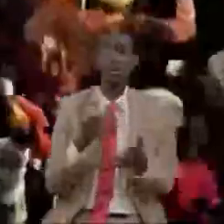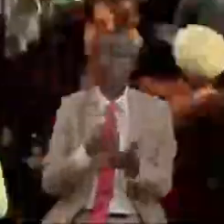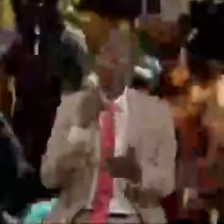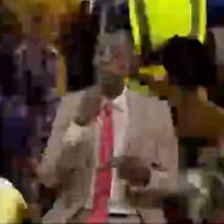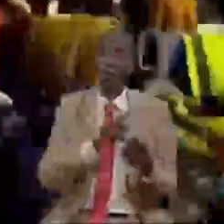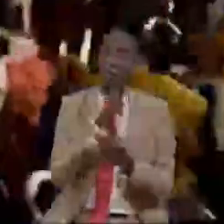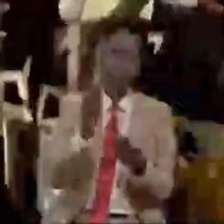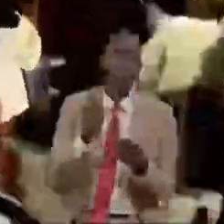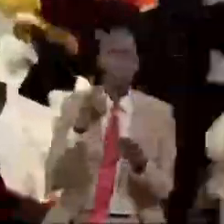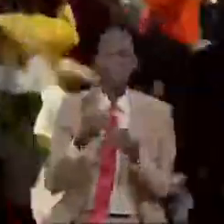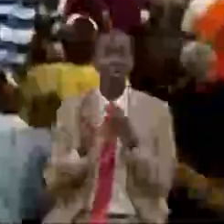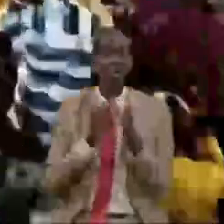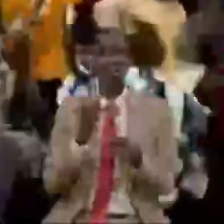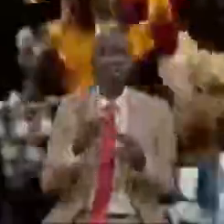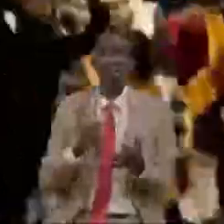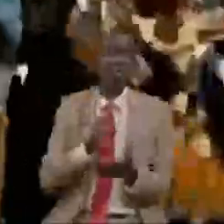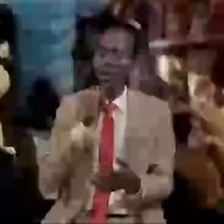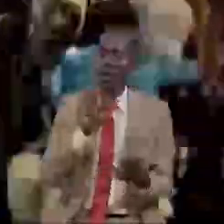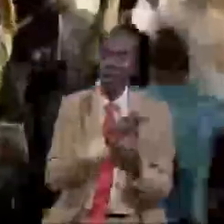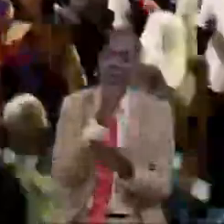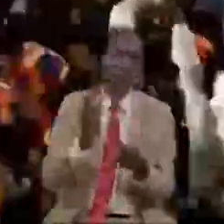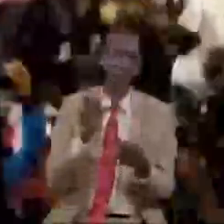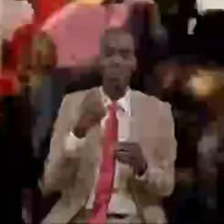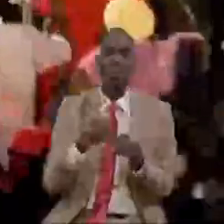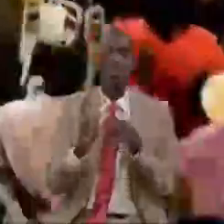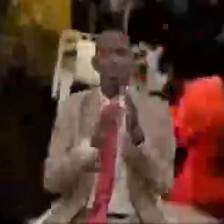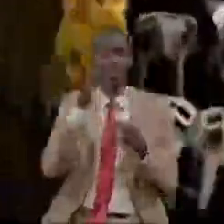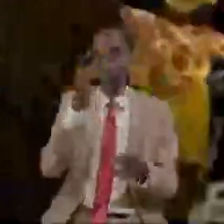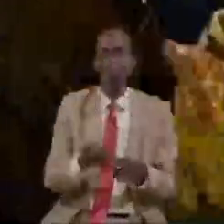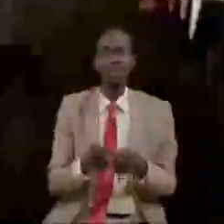C'est fait. Vos miracles sont là.